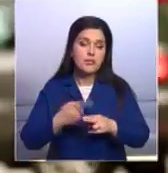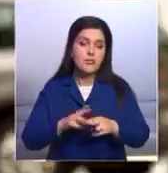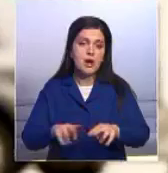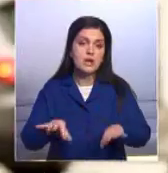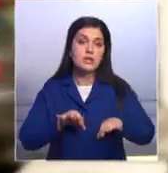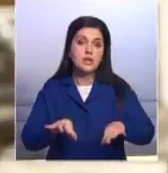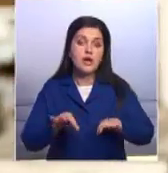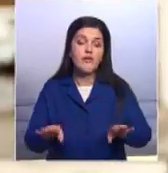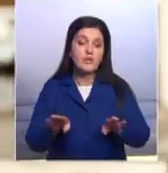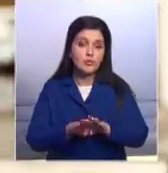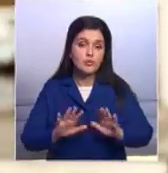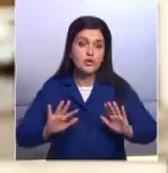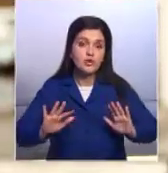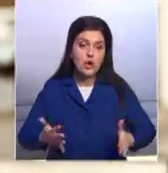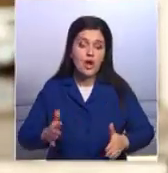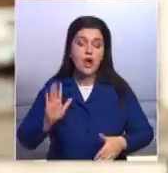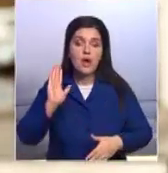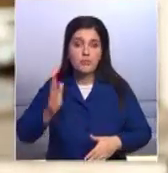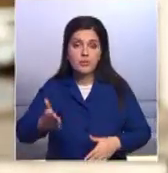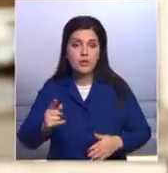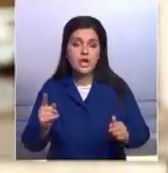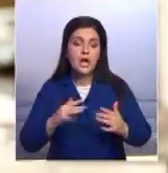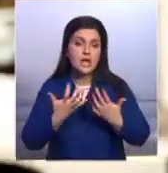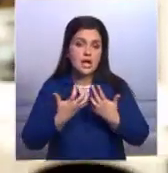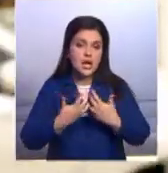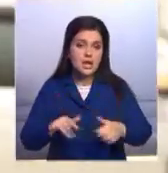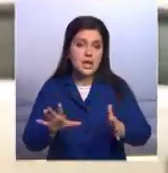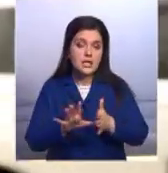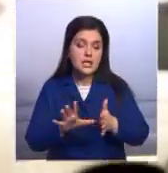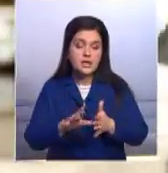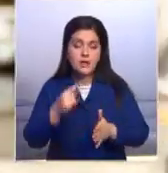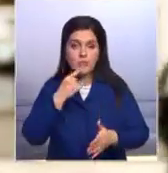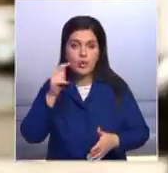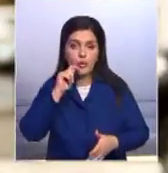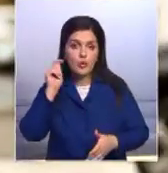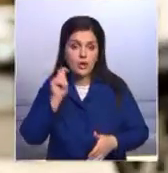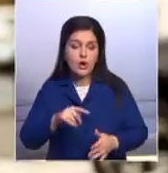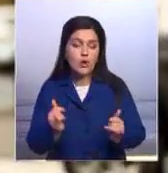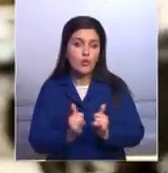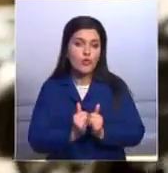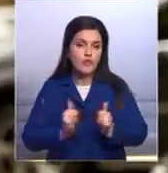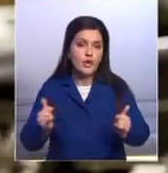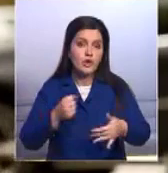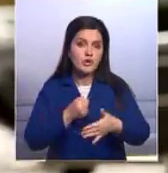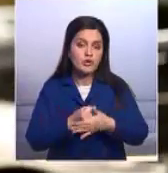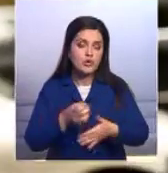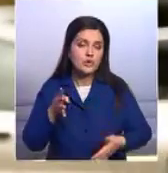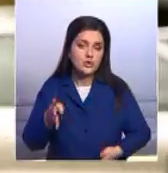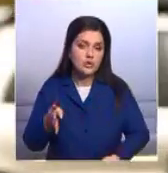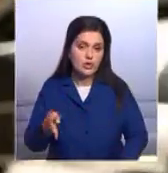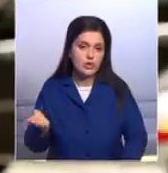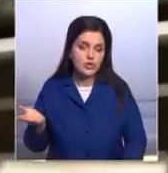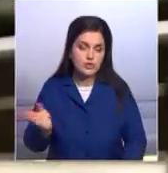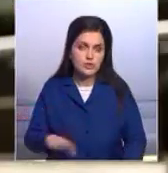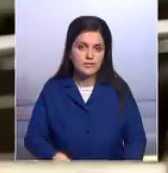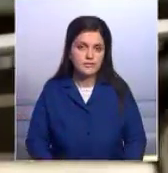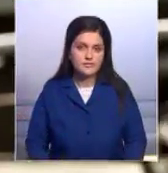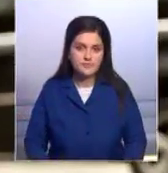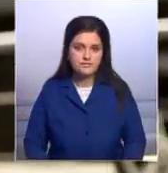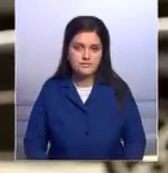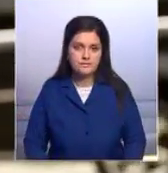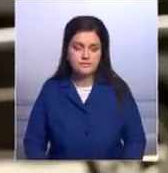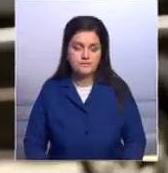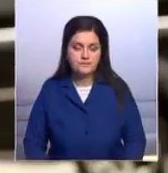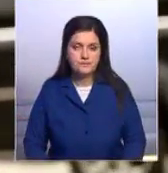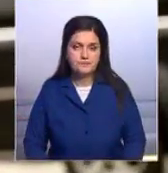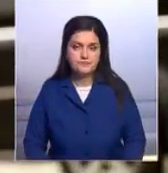транспорта. В таком случае, прогнозируют эксперты, количество электромобилей на украинских дорогах может увеличиться до 4000. Анна Панащук, Михаил